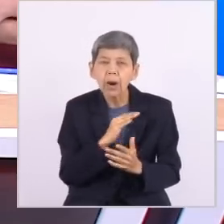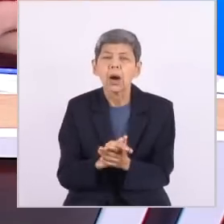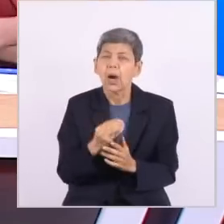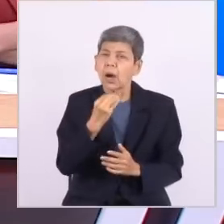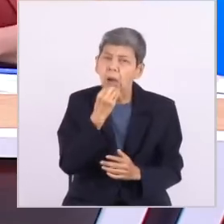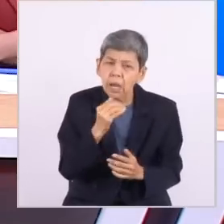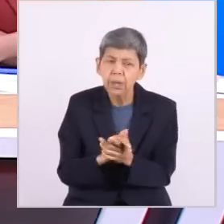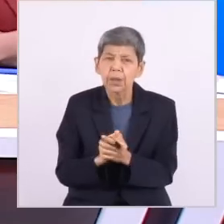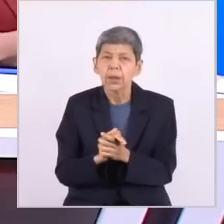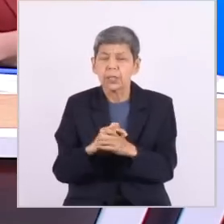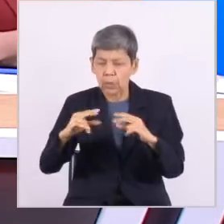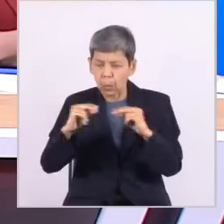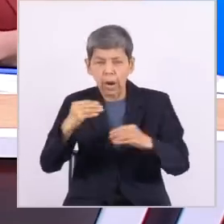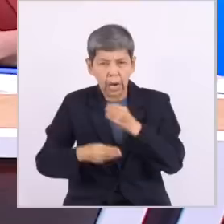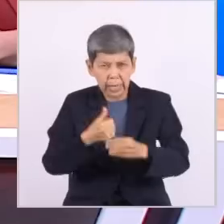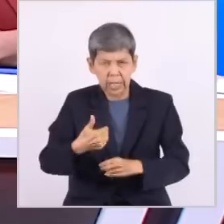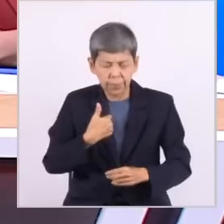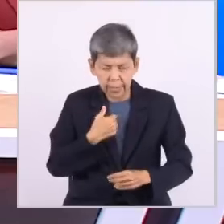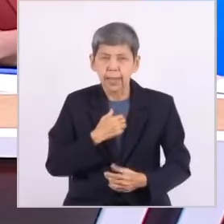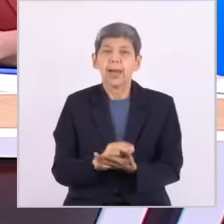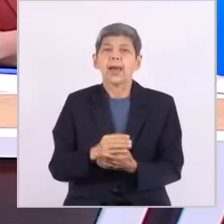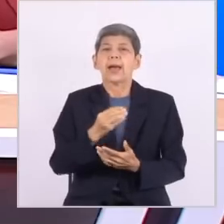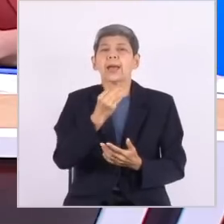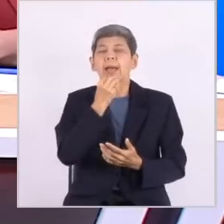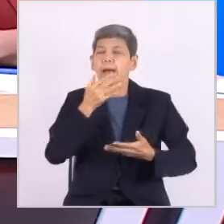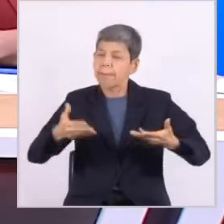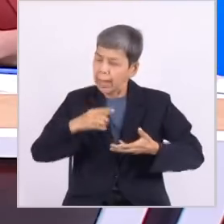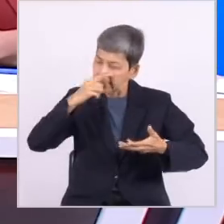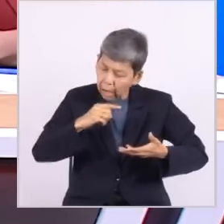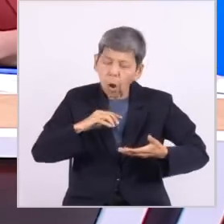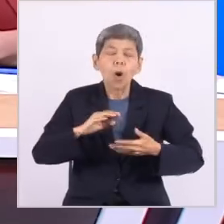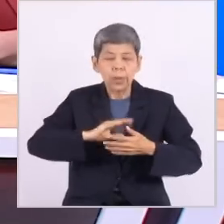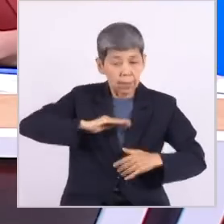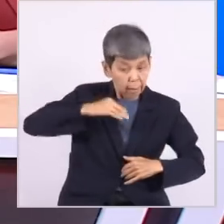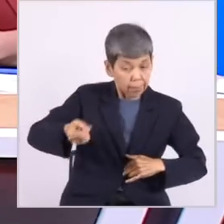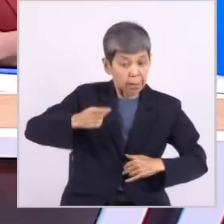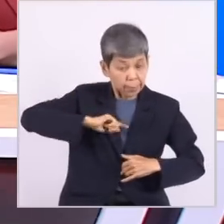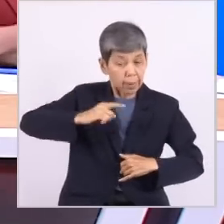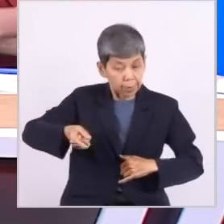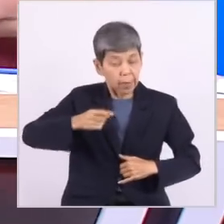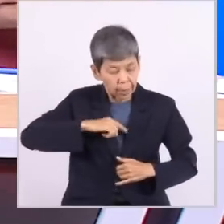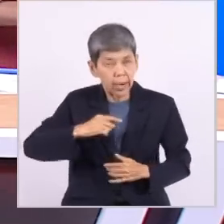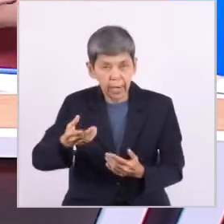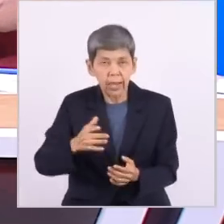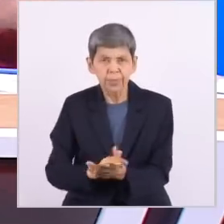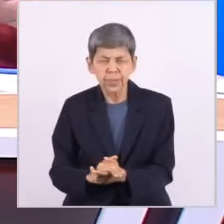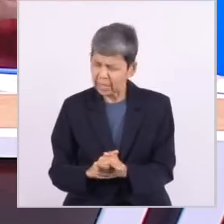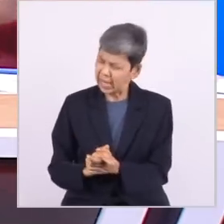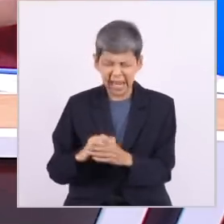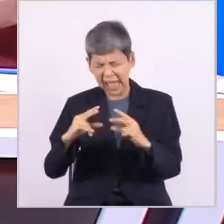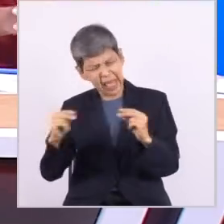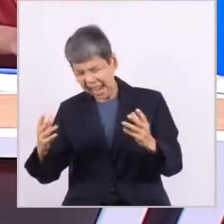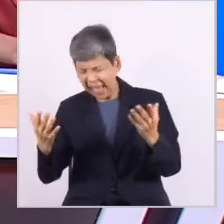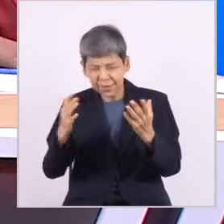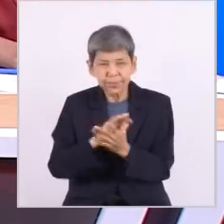ำเอาบวบขายดีเลยนะคะ วันนี้มีกินผัดไทยกำซา ไปมาเนี่ยจะกินบวบทีก็ตกใจว่าเอ๊ะอะไรต่างๆเนี่ย